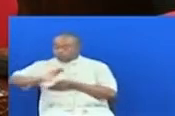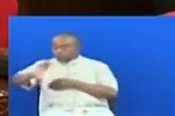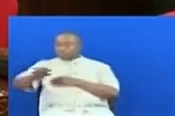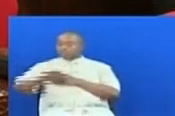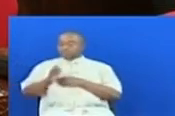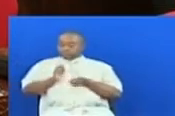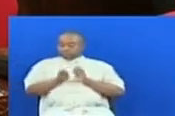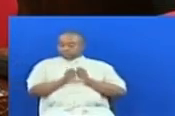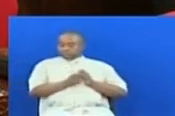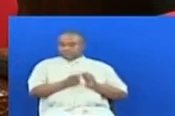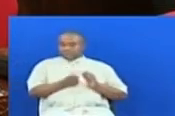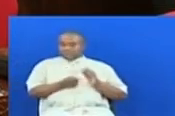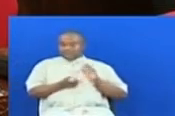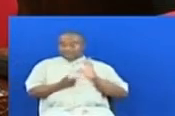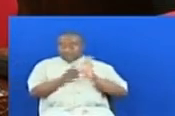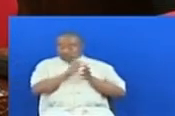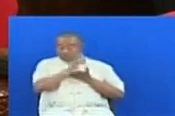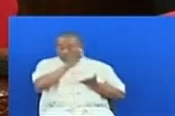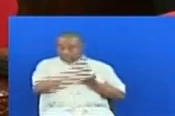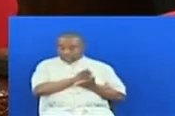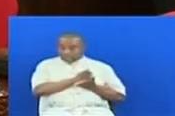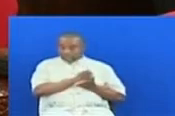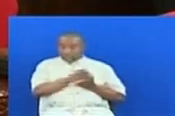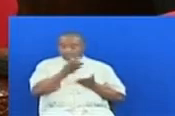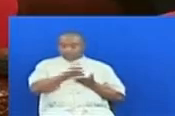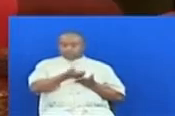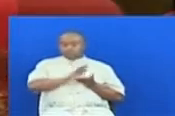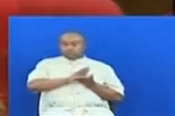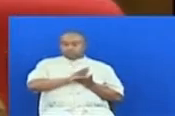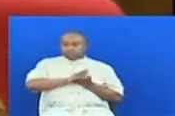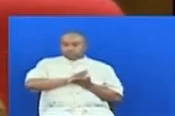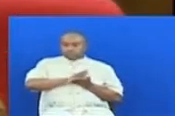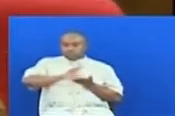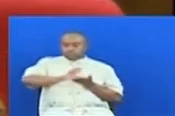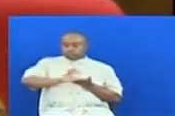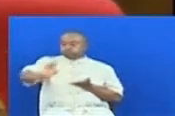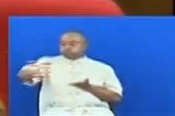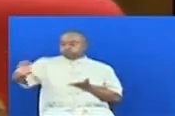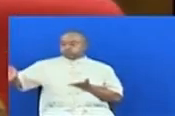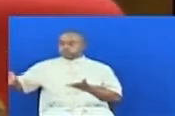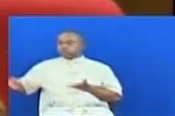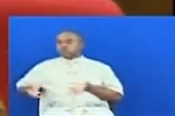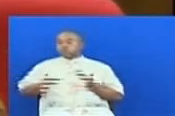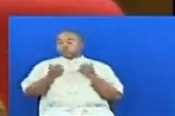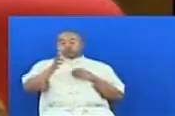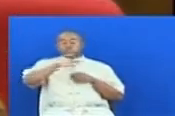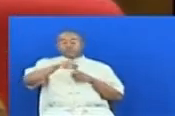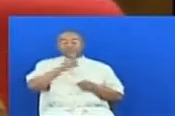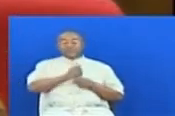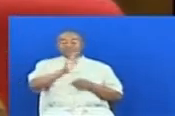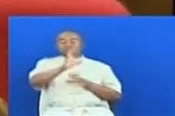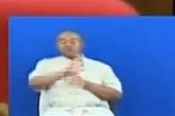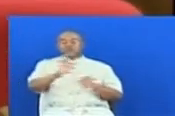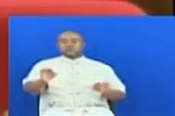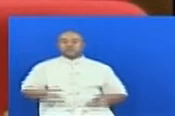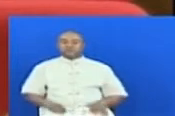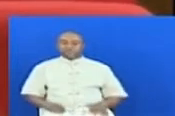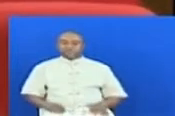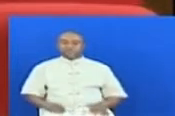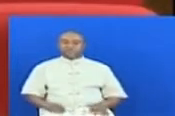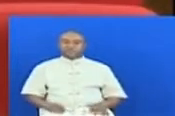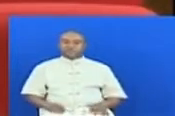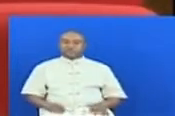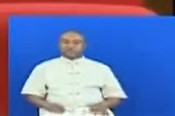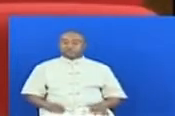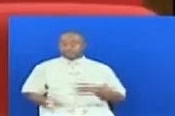kama sio ya haki sana, warudishiwe fedha hizo na waweze kumaliza kazi yao vizuri. Jambo lingine